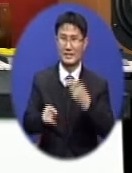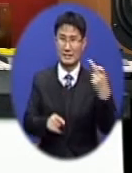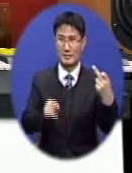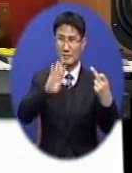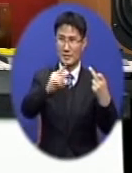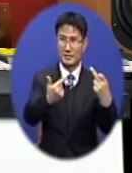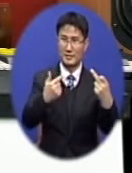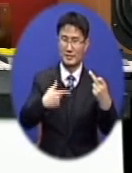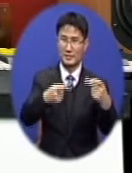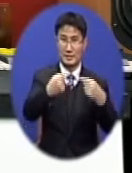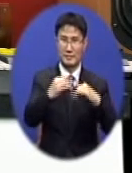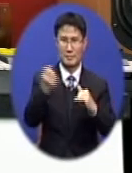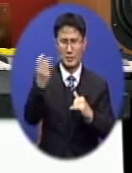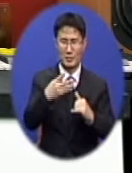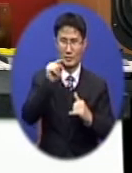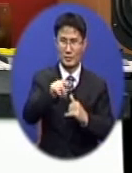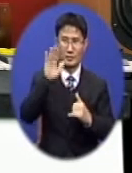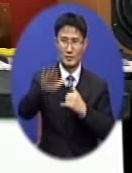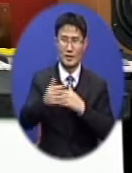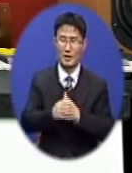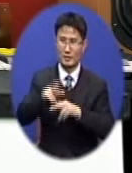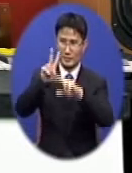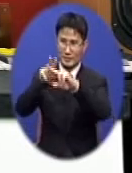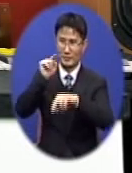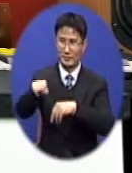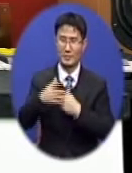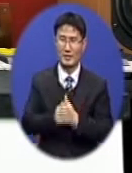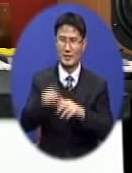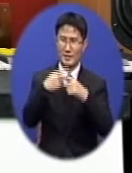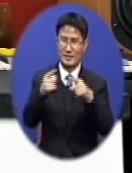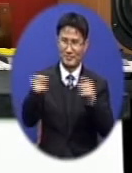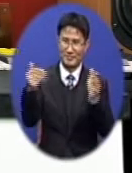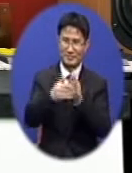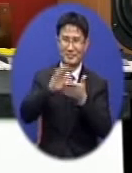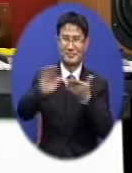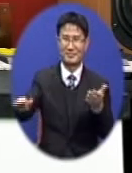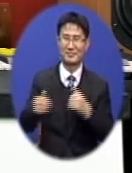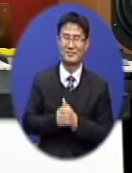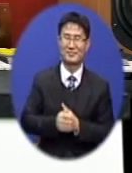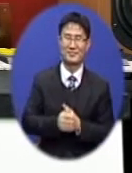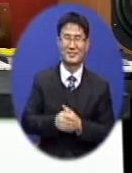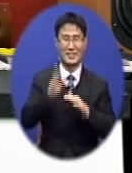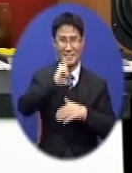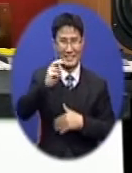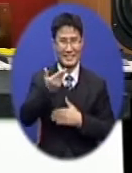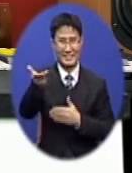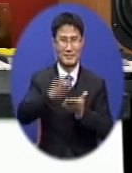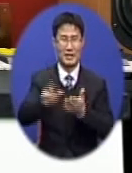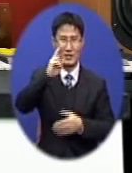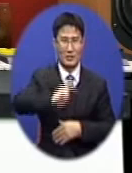12번 참여자 번호를 누르신 다음에 우물정자를 누르십시오. 그러면 심사가 오케이 완료됩니다. 네. 자 음악